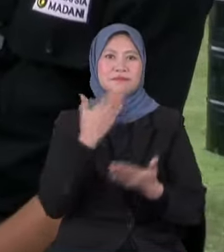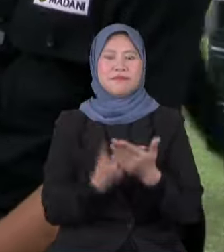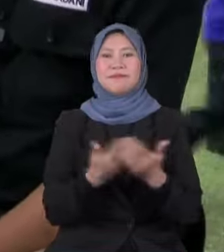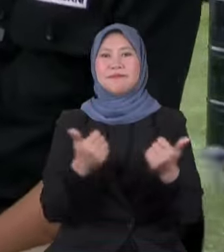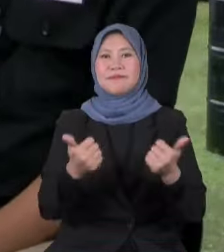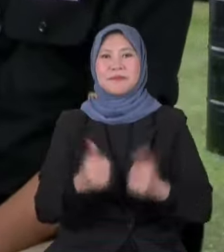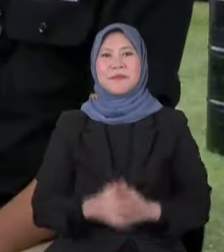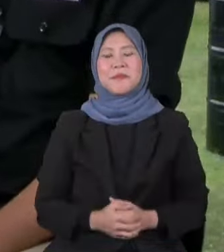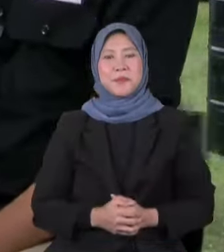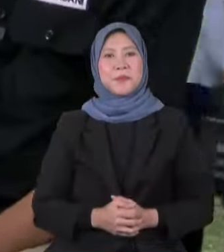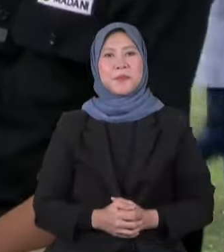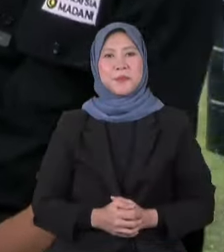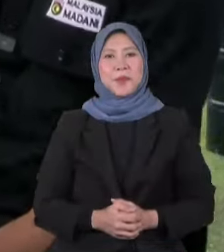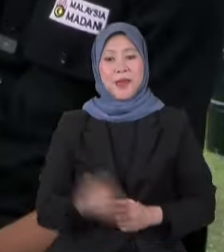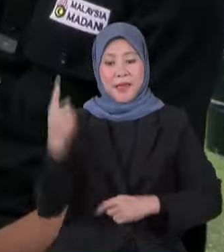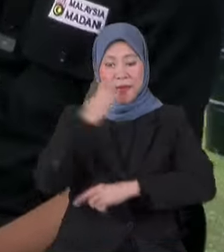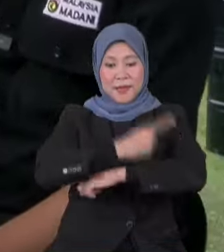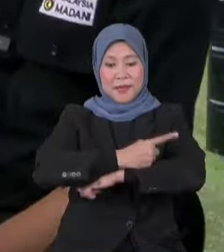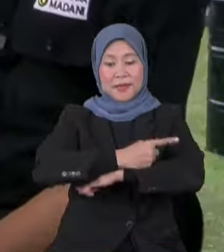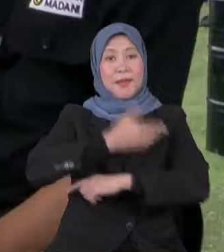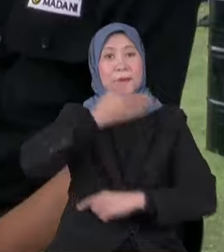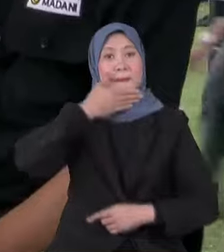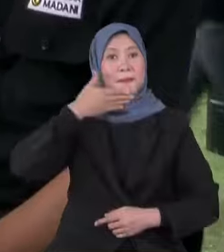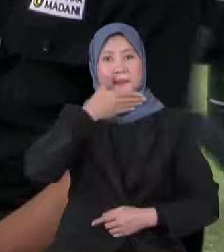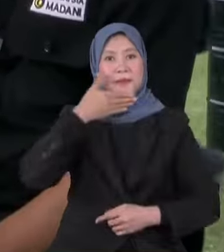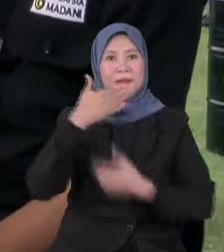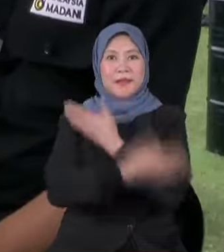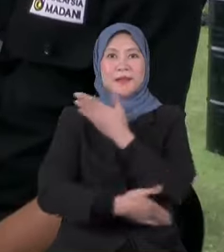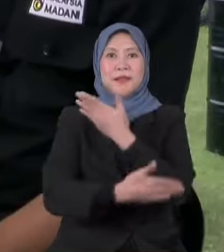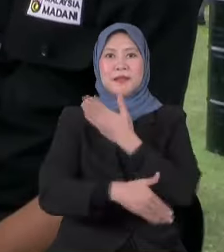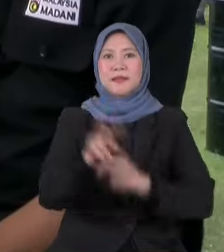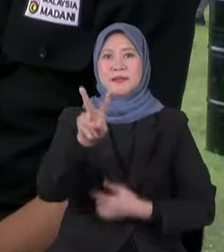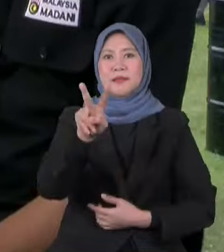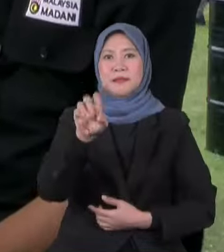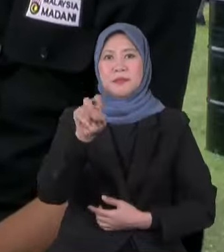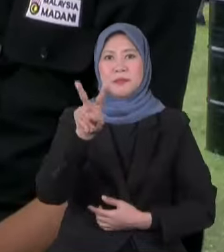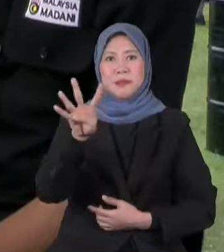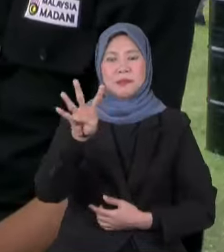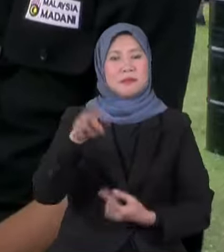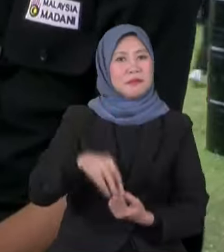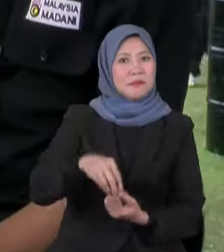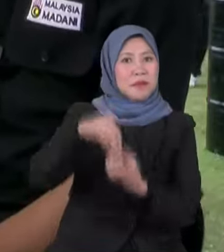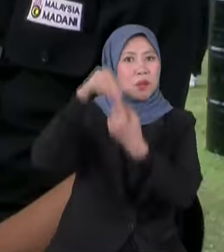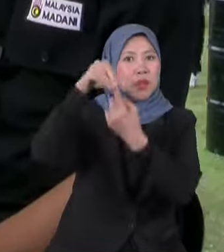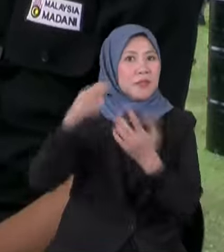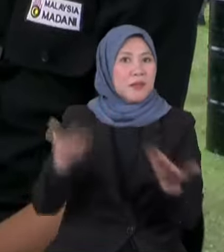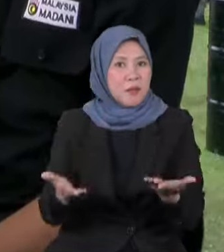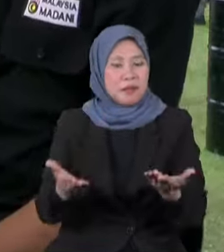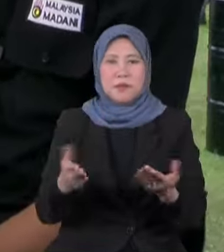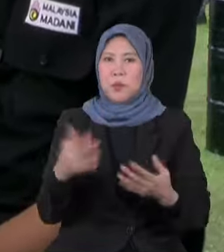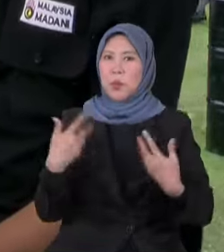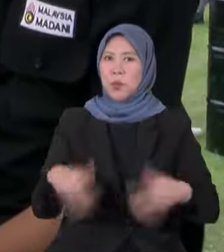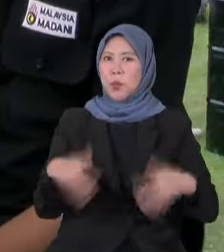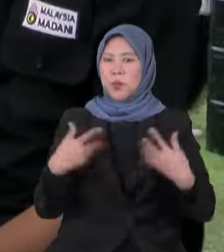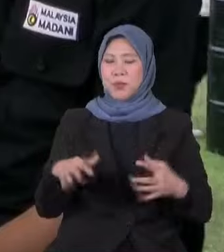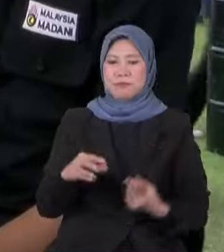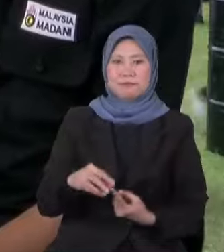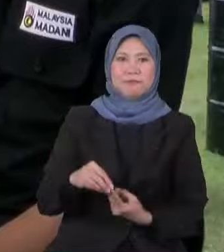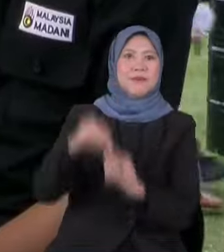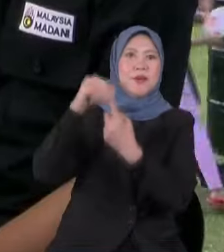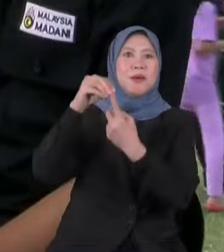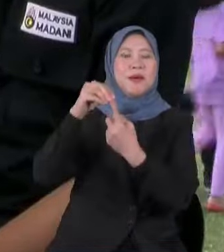sebenarnya. Dan kalau kita tengokkan Hari Belia Negara 2024 ni, istimewa dia lain macam. Sebab apa lain